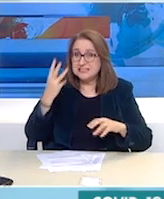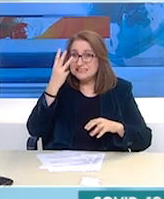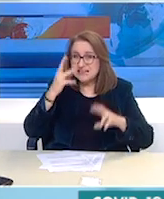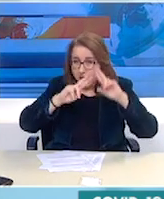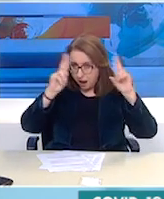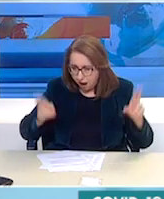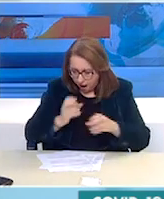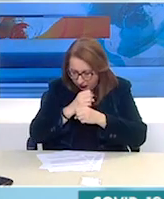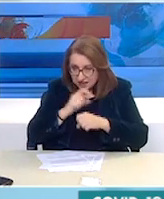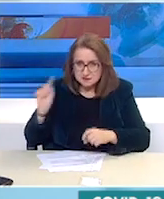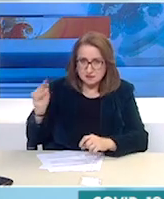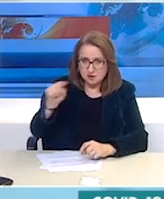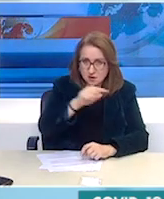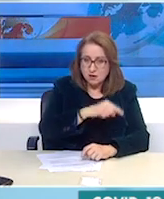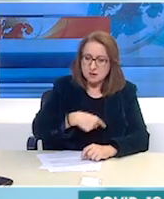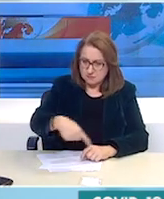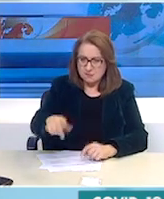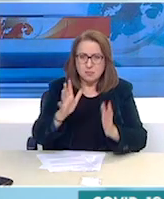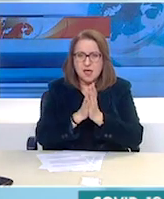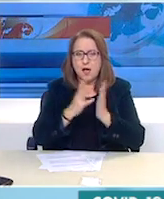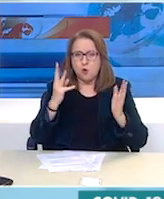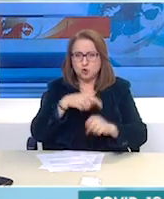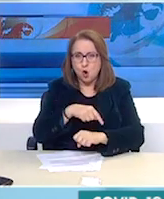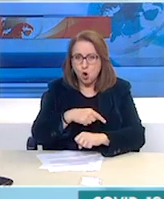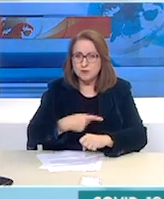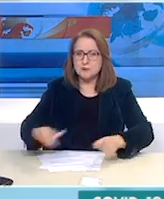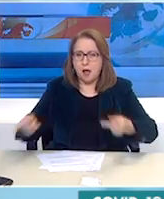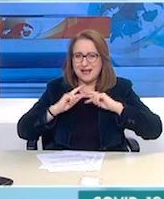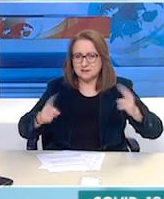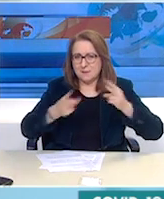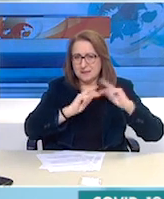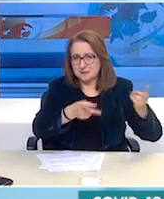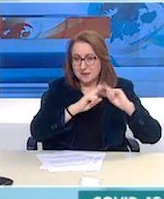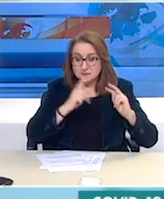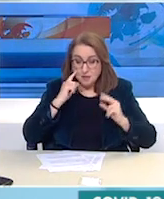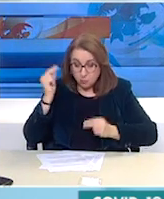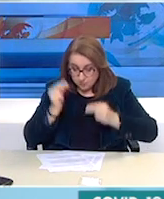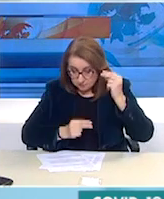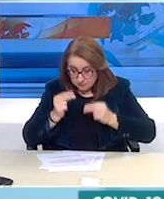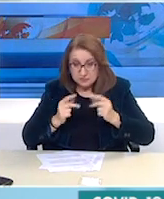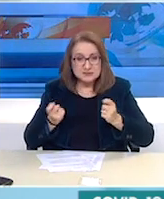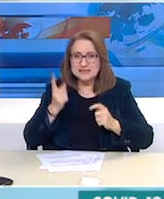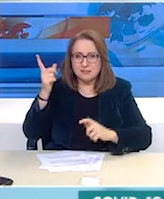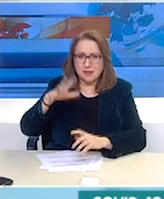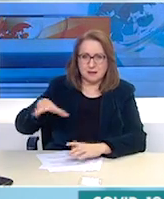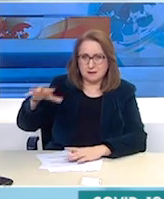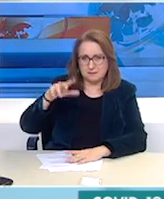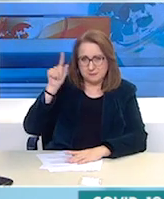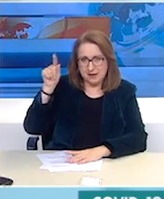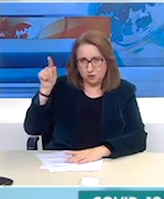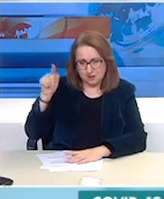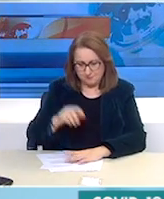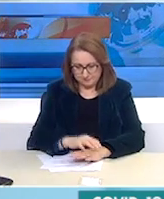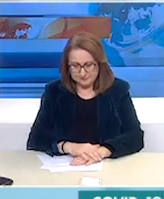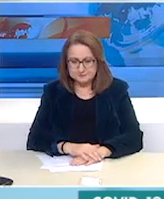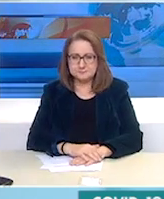σε επόμενες 18 ώρες θα έχουμε όλα τα απαραίτητα δεδομένα που χρειαζόμαστε για να μπορούμε να σχεδιάσουμε την επόμενη κίνηση, να έχουμε μια συνολική